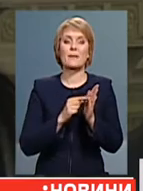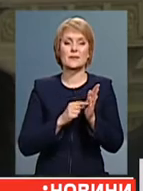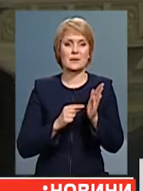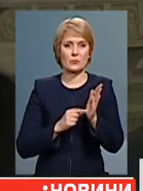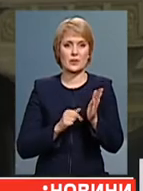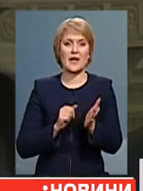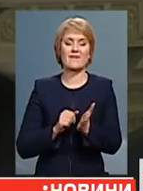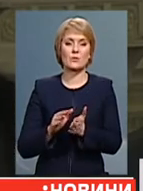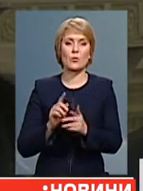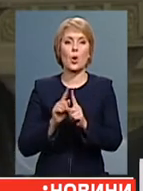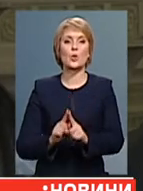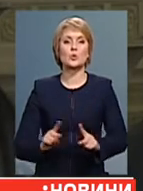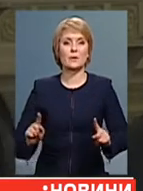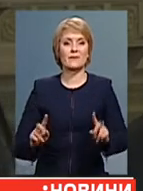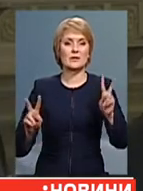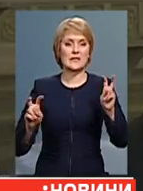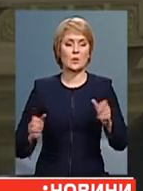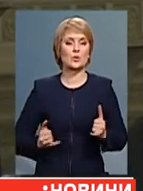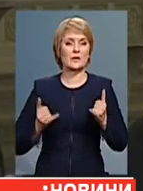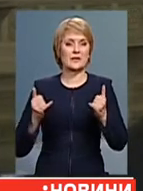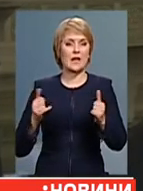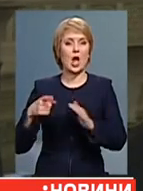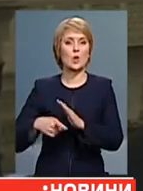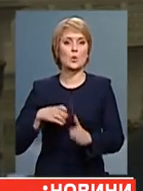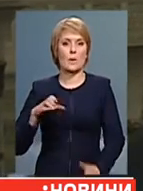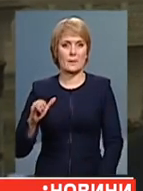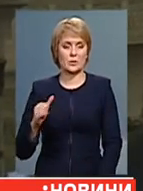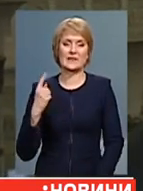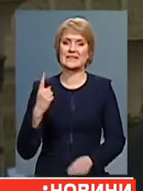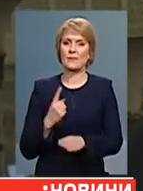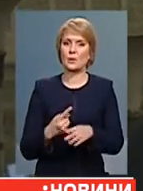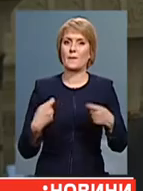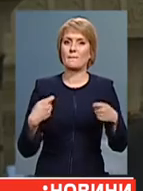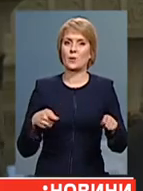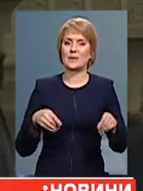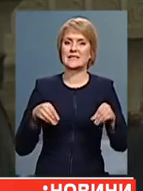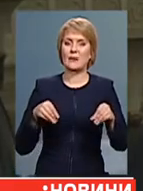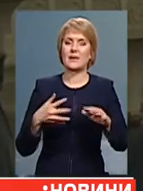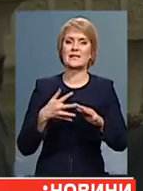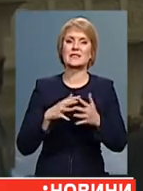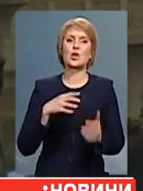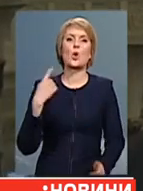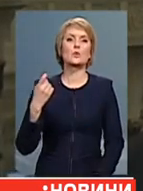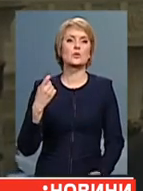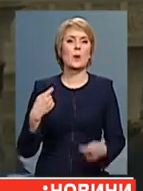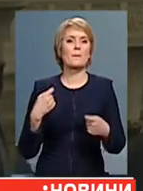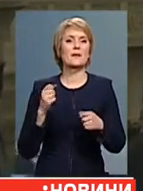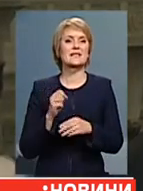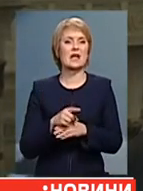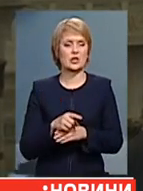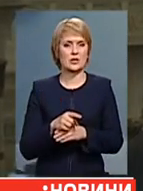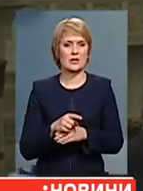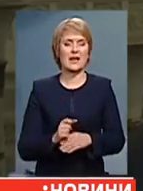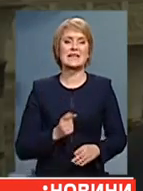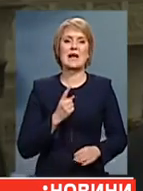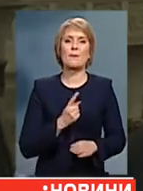від особливого статусу для Донбасу, щодо заборони на продаж земель сільськогосподарського призначення, заборона на підвищення